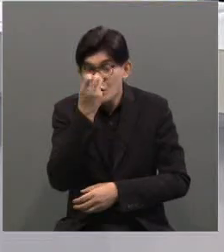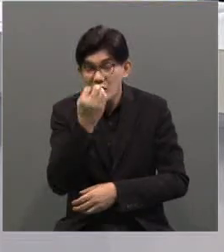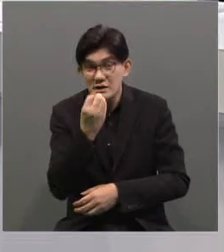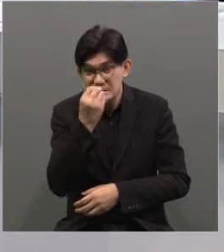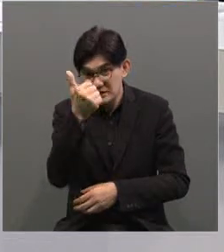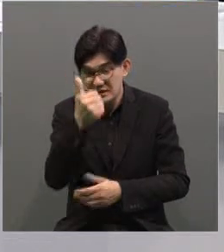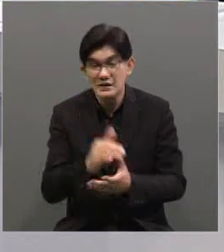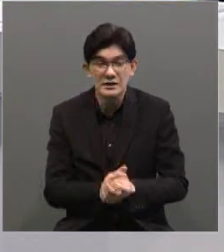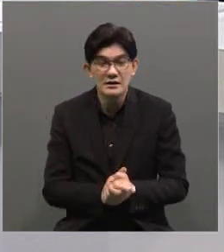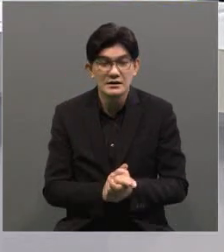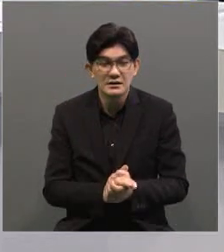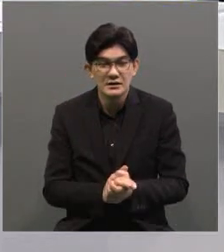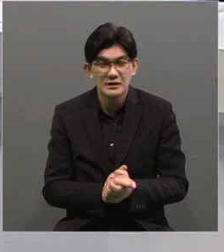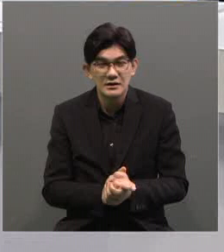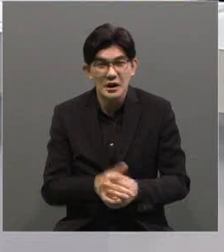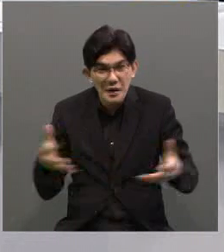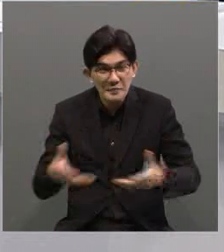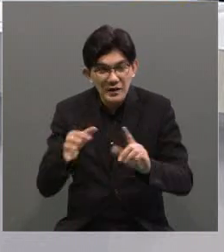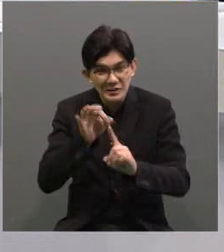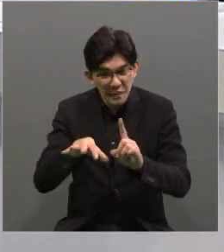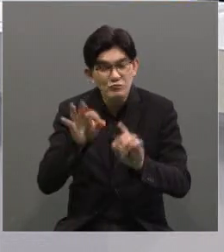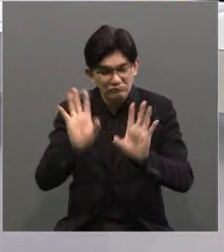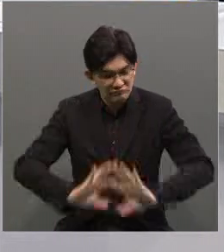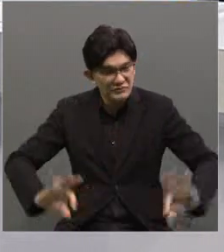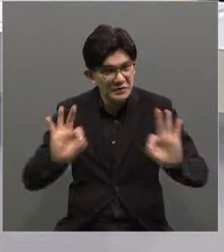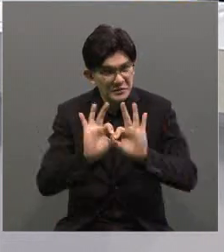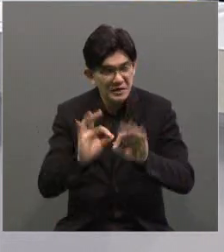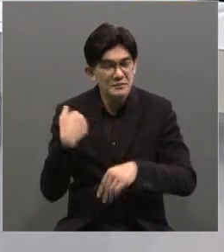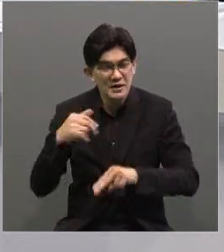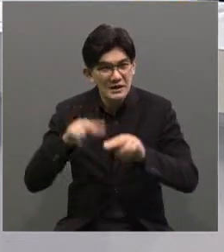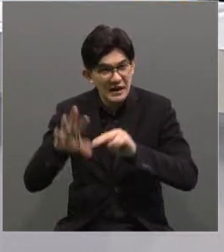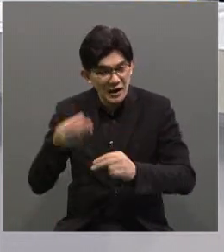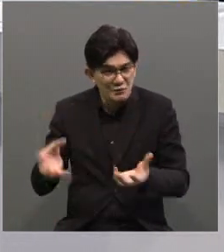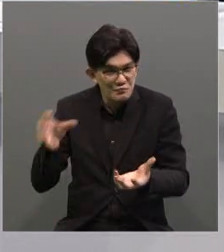ต่ว่าแน่นอนนะสิ่งที่ต้องพลาดไม่ได้คือผัดกะเพราและปกไข่ดาวซะหน่อย